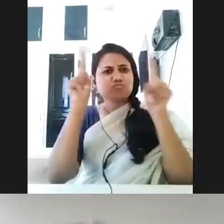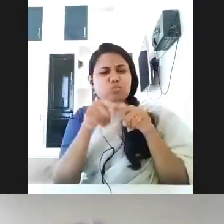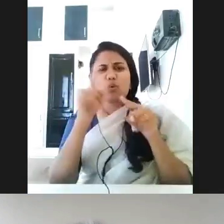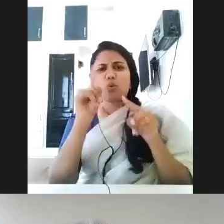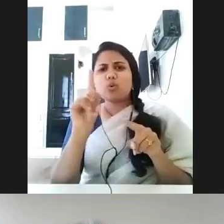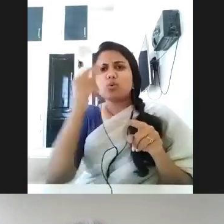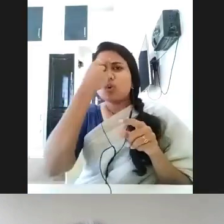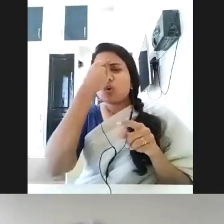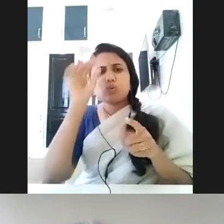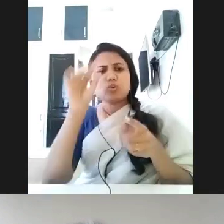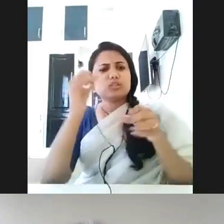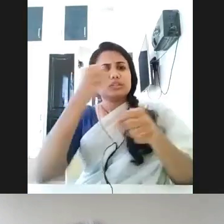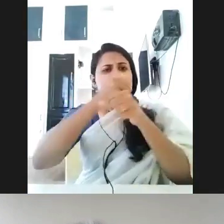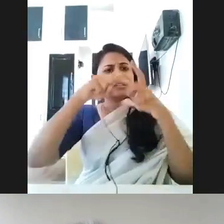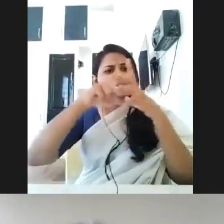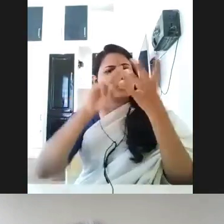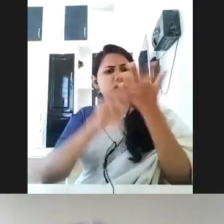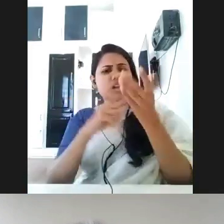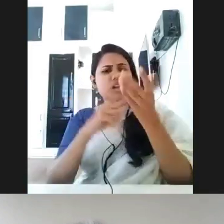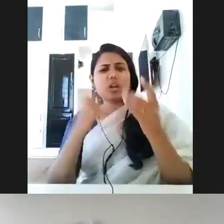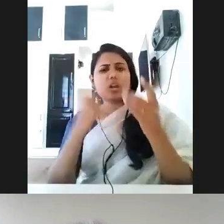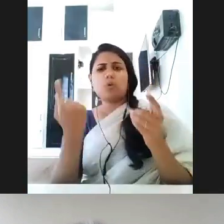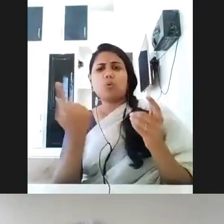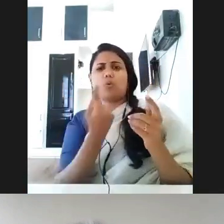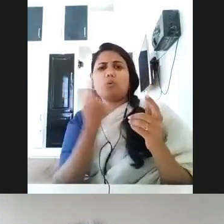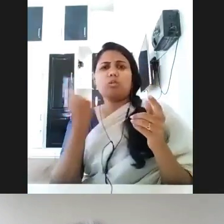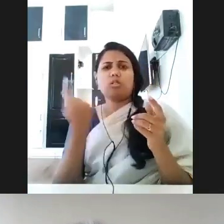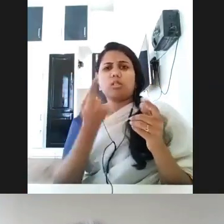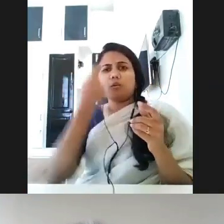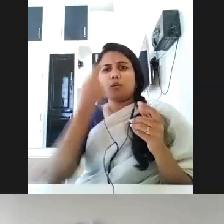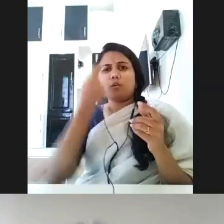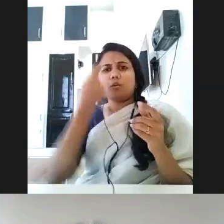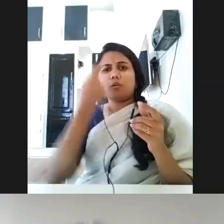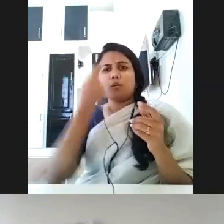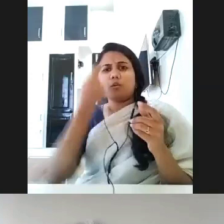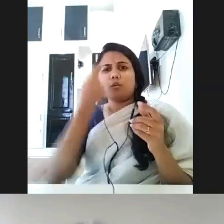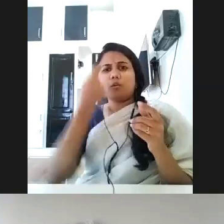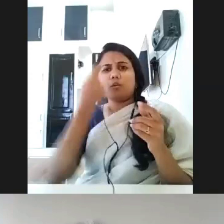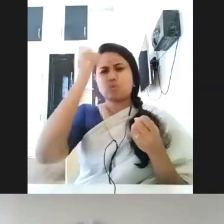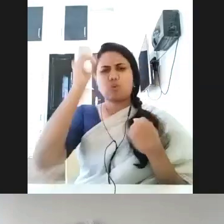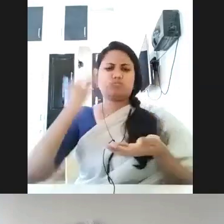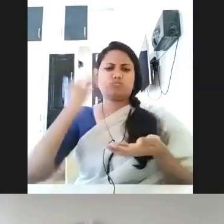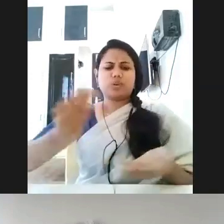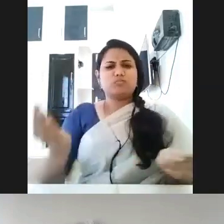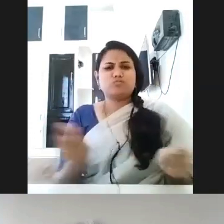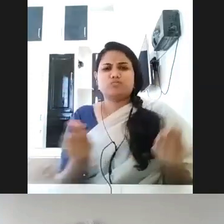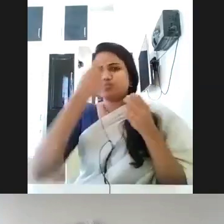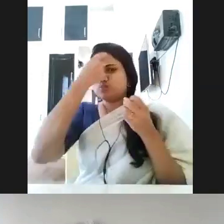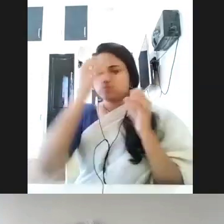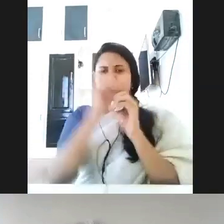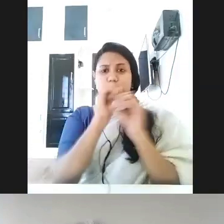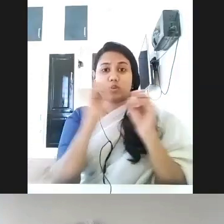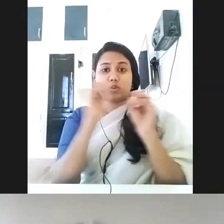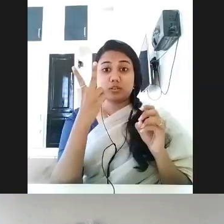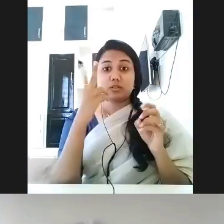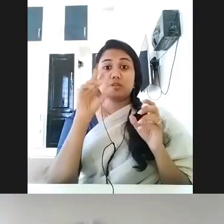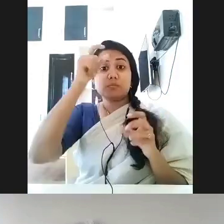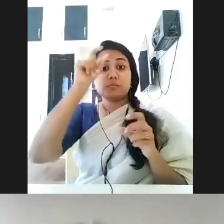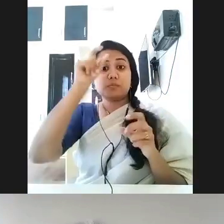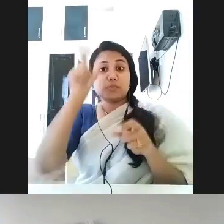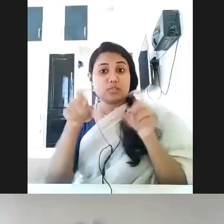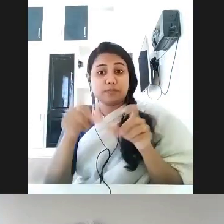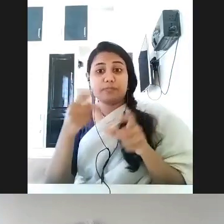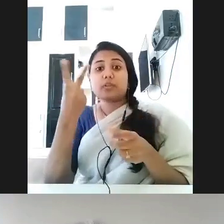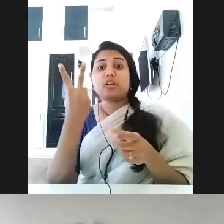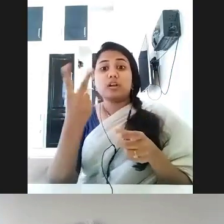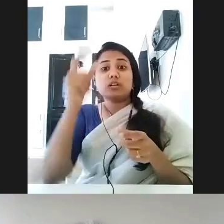ജീനിൽ മാത്രം ഒരു പ്രശ്നമുണ്ടെങ്കിൽ അത് വലിയ പ്രശ്നങ്ങളൊന്നും കുട്ടികൾക്കൂടെ ഉണ്ടാവില്ല. ബട്ട് രണ്ടാൾക്കാർ അഥവാ രണ്ട് പേരൻറ്റും